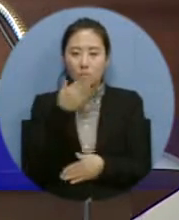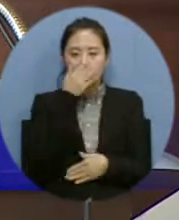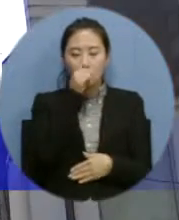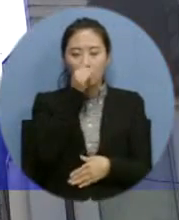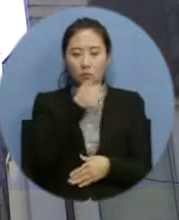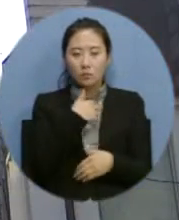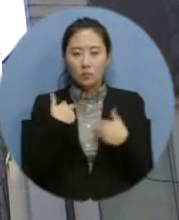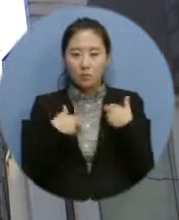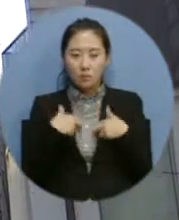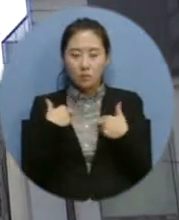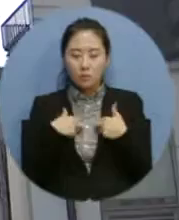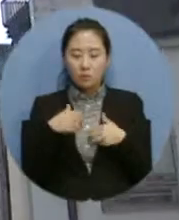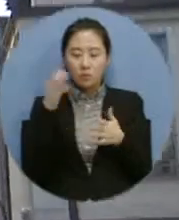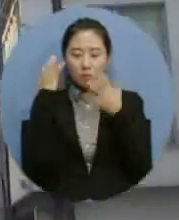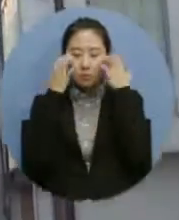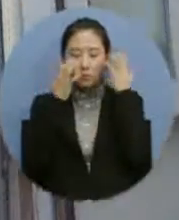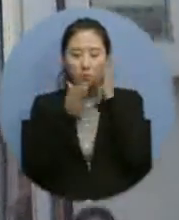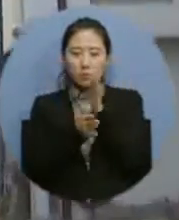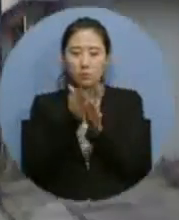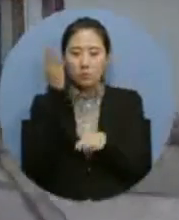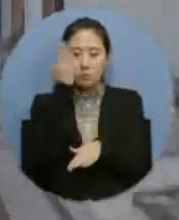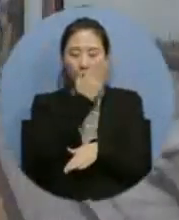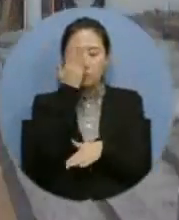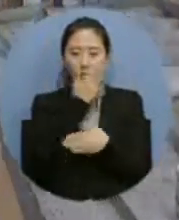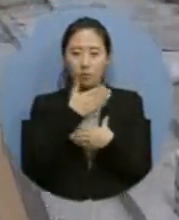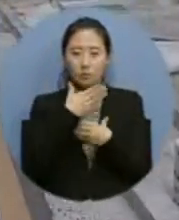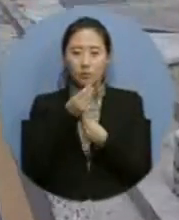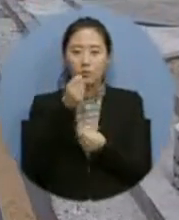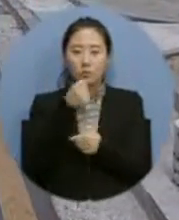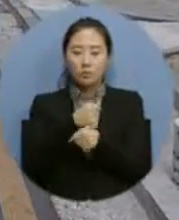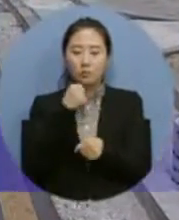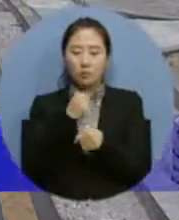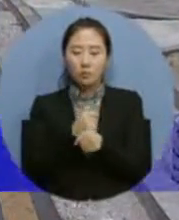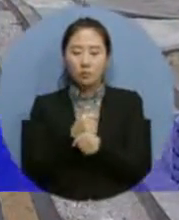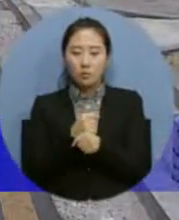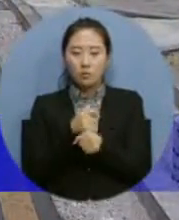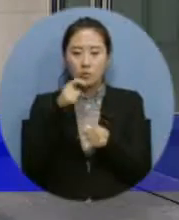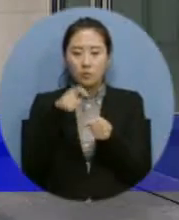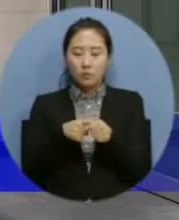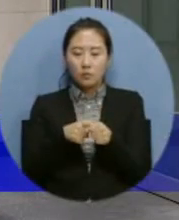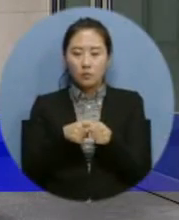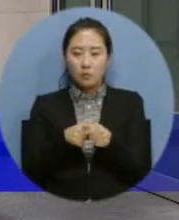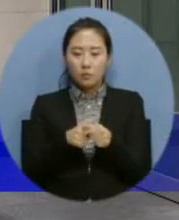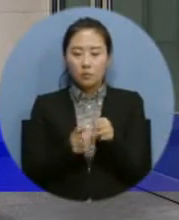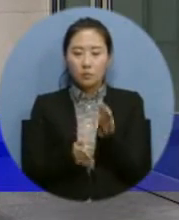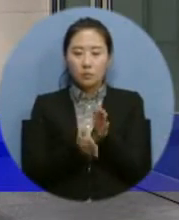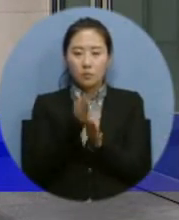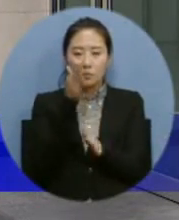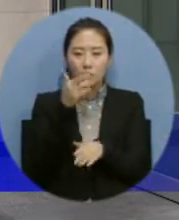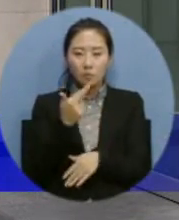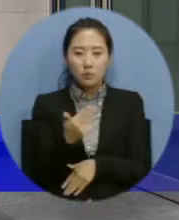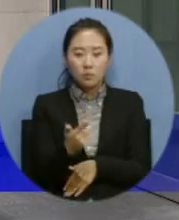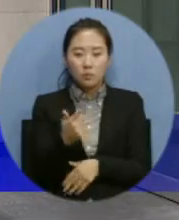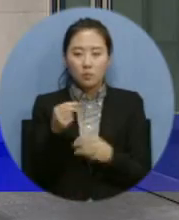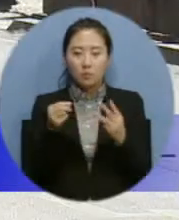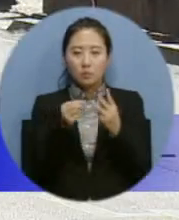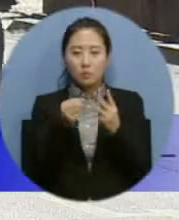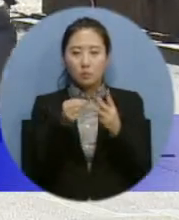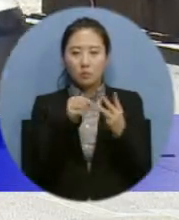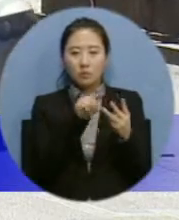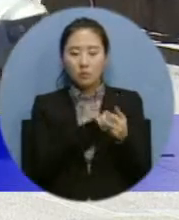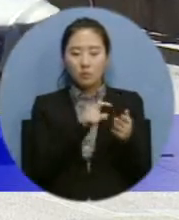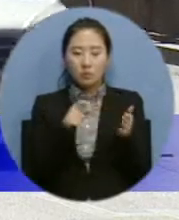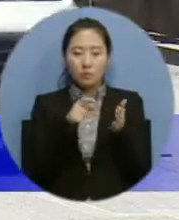같습니다 복잡한 도시를 단정하고 안전하게 만들어 간다 는 취지의 도시 비오기 사업은 세번째 이름을